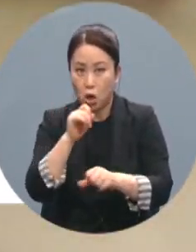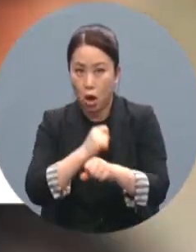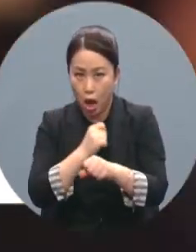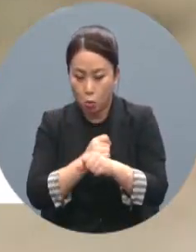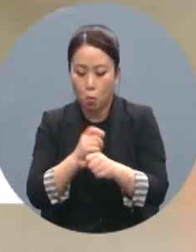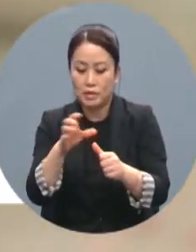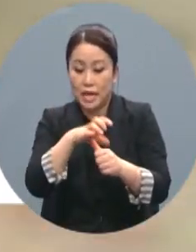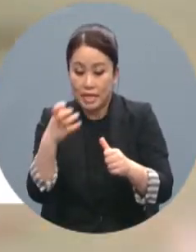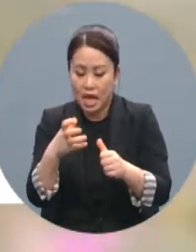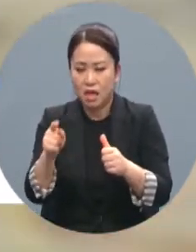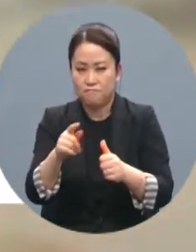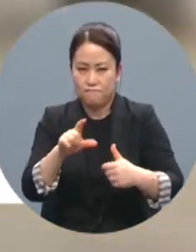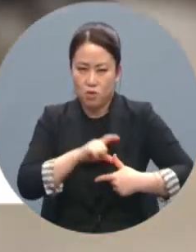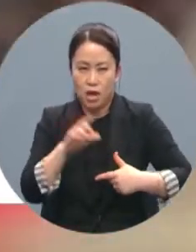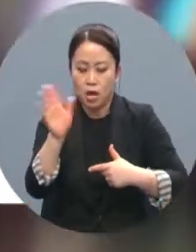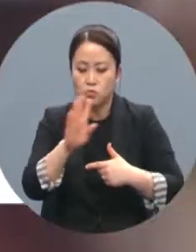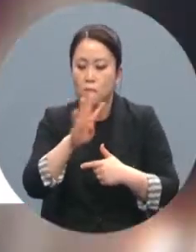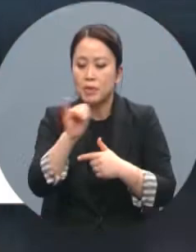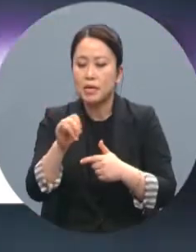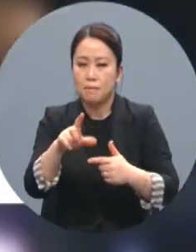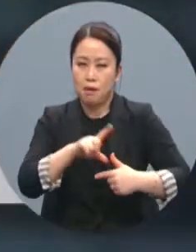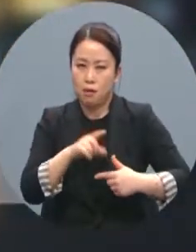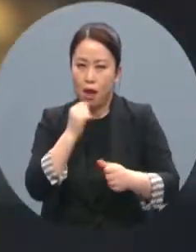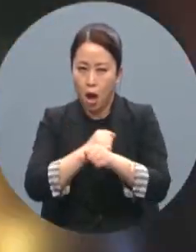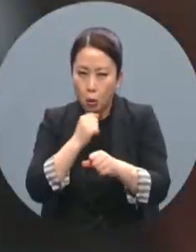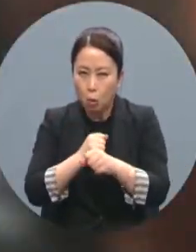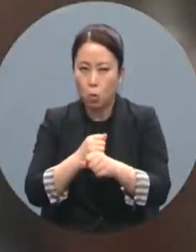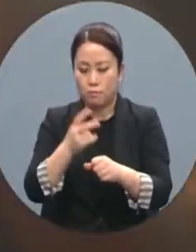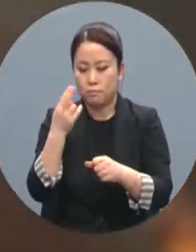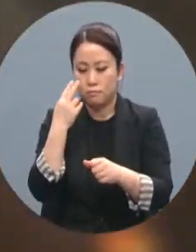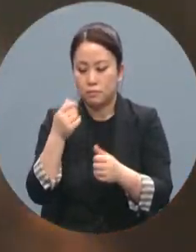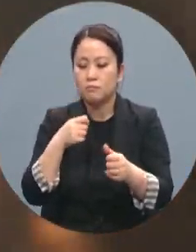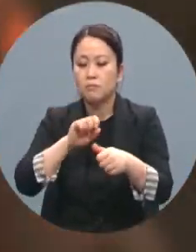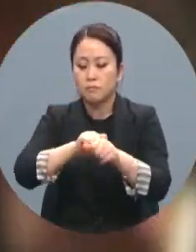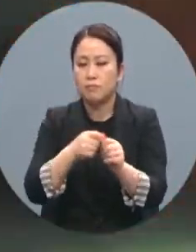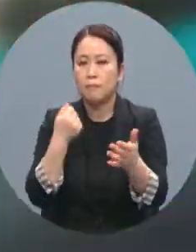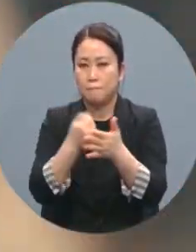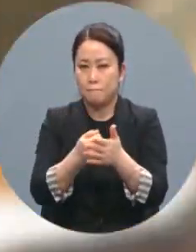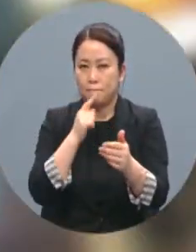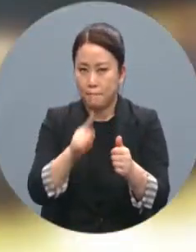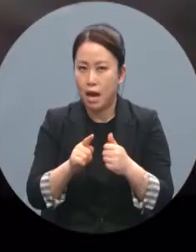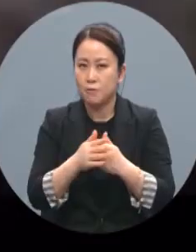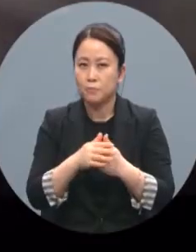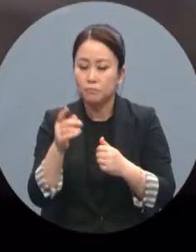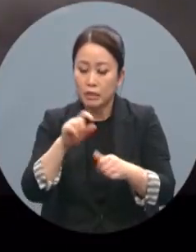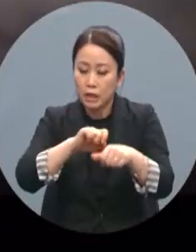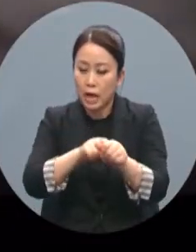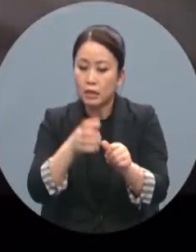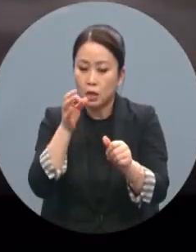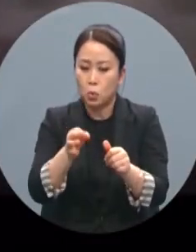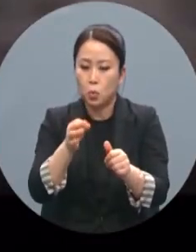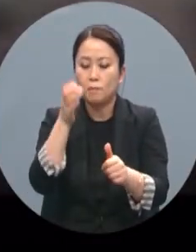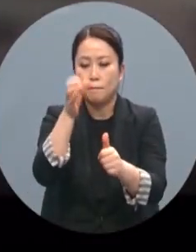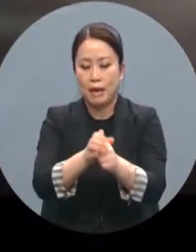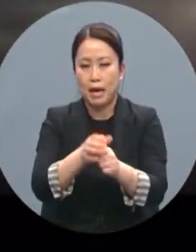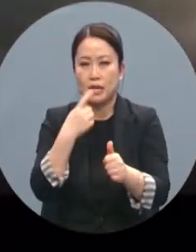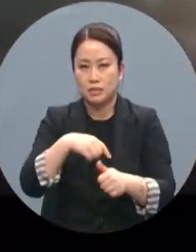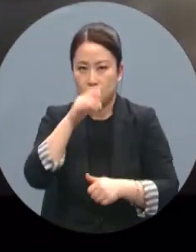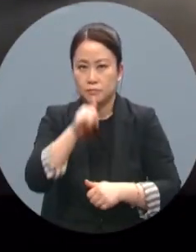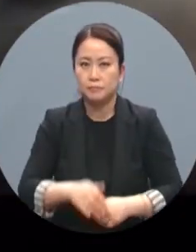받았다고 밝혔습니다. 경찰은 당시 경범죄처벌법 위반으로 A병사에게 과태료 처분을 내린 바 있습니다.